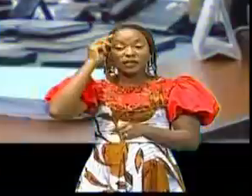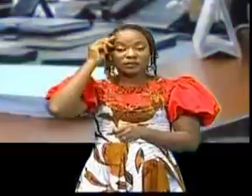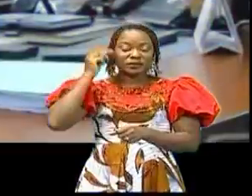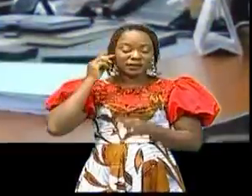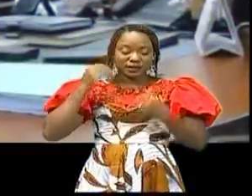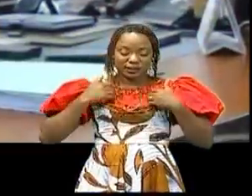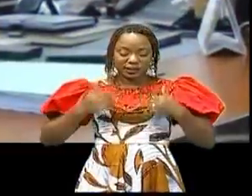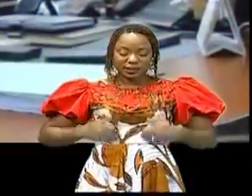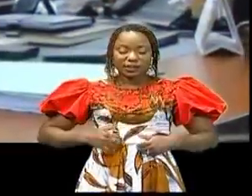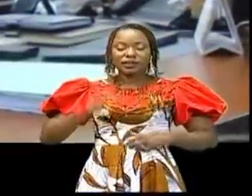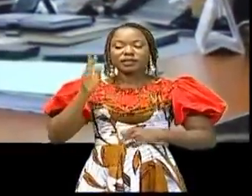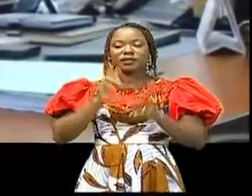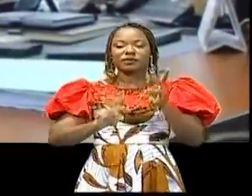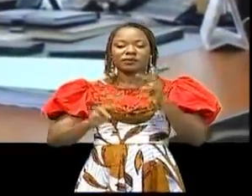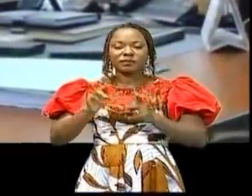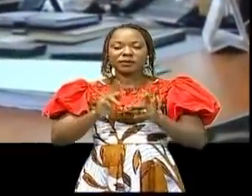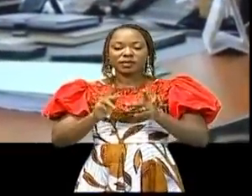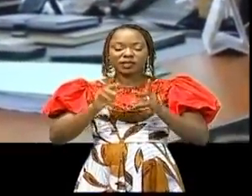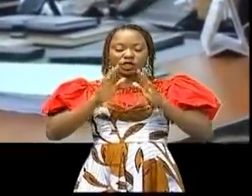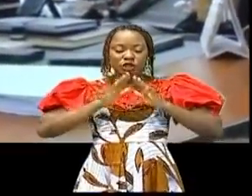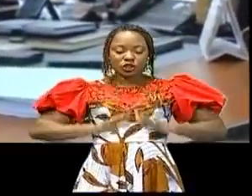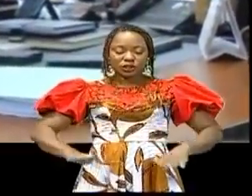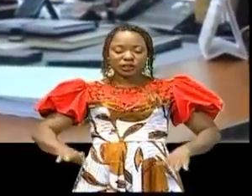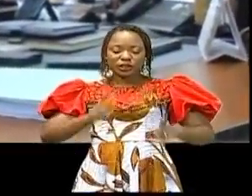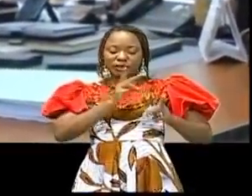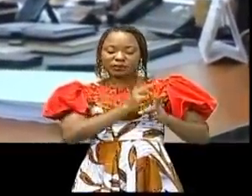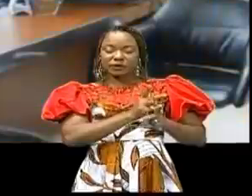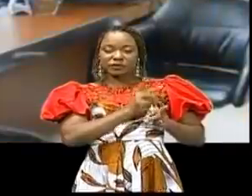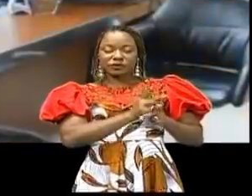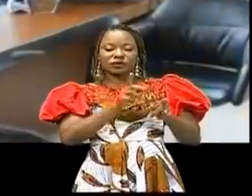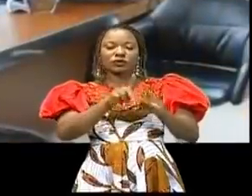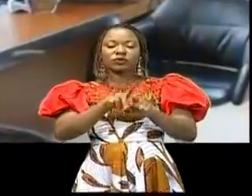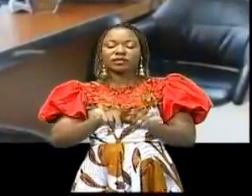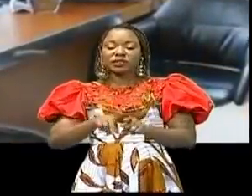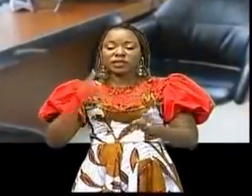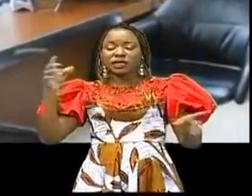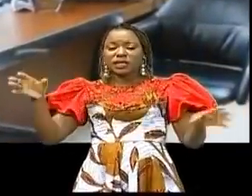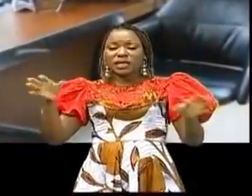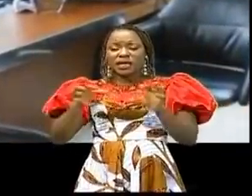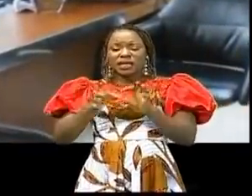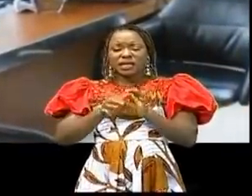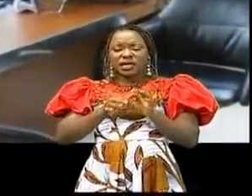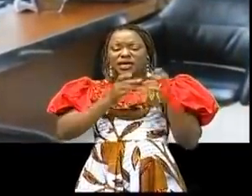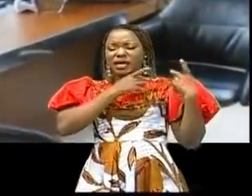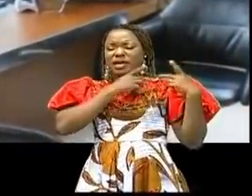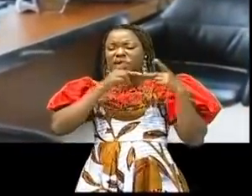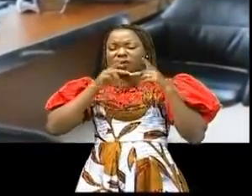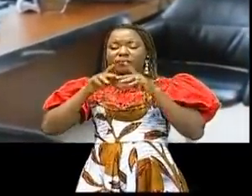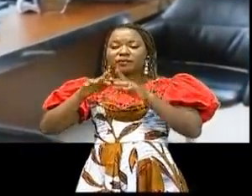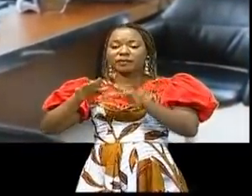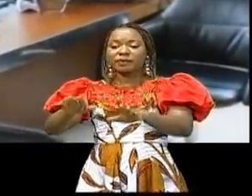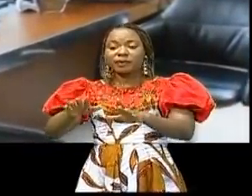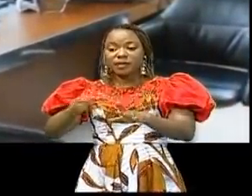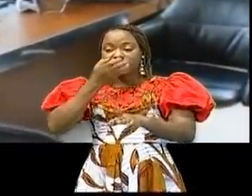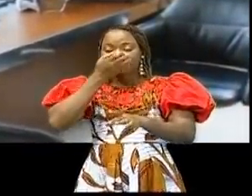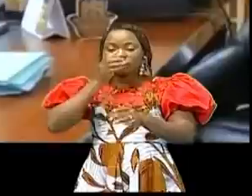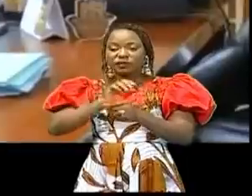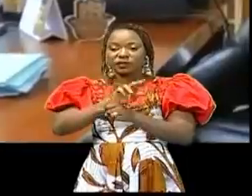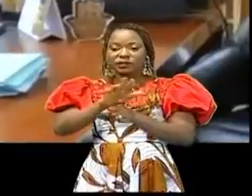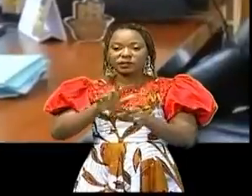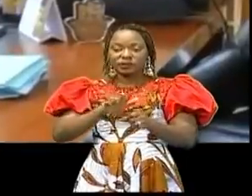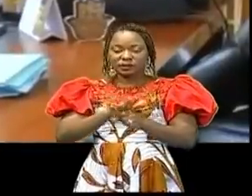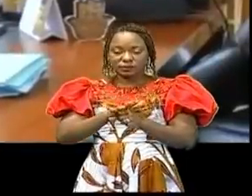Santé publique, Hygiène et Prévention a présenté la situation liée à l'épidémie à COVID-19 en République démocratique du